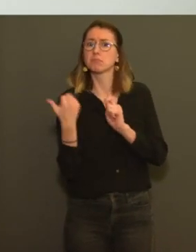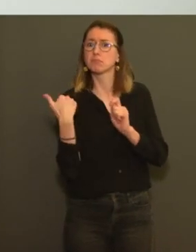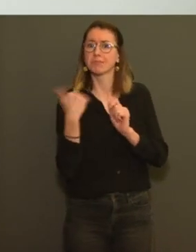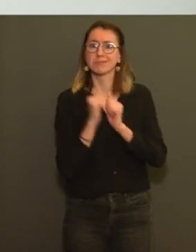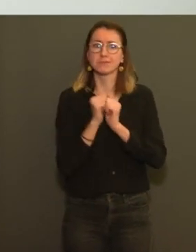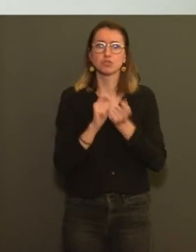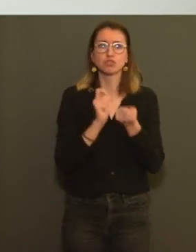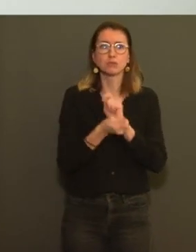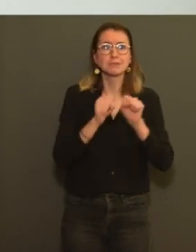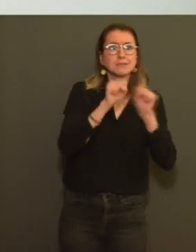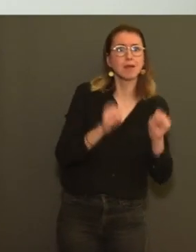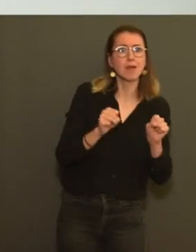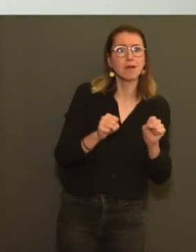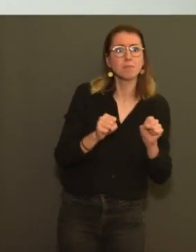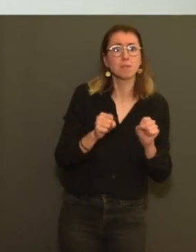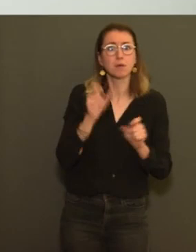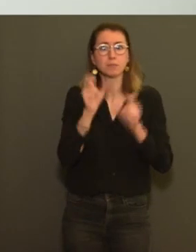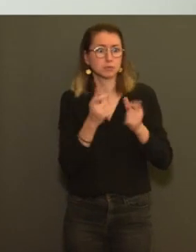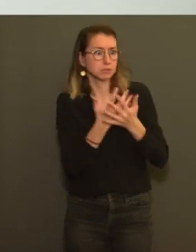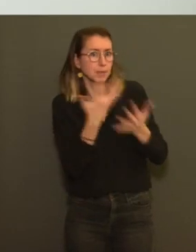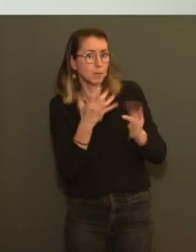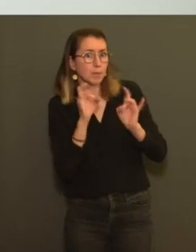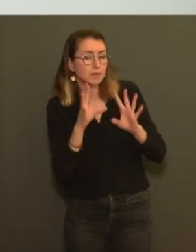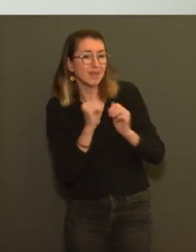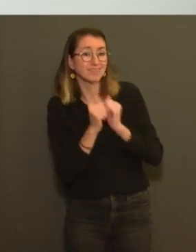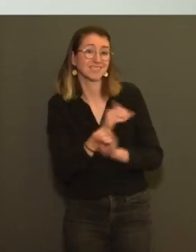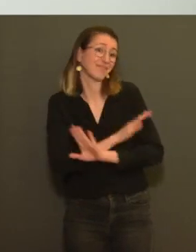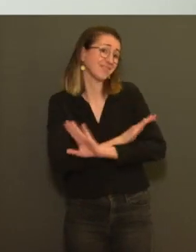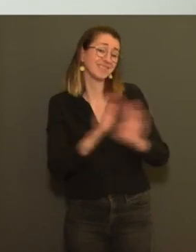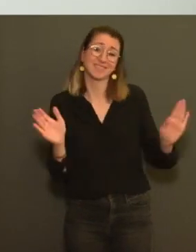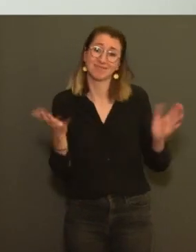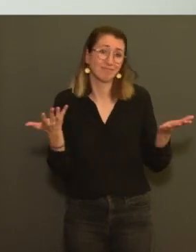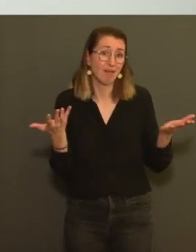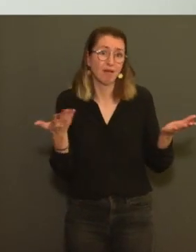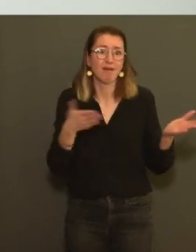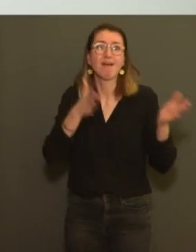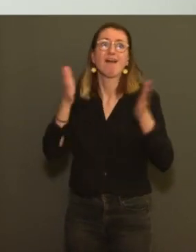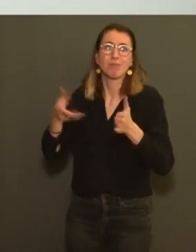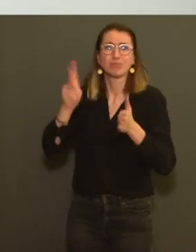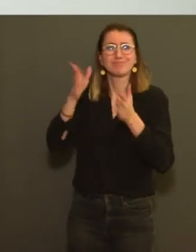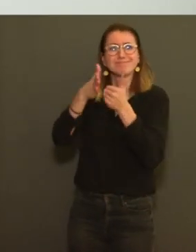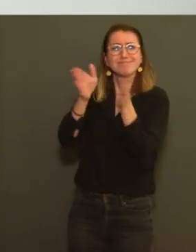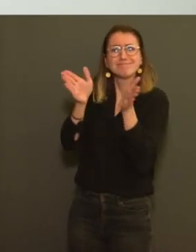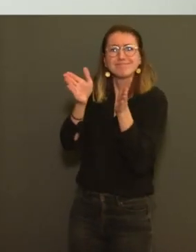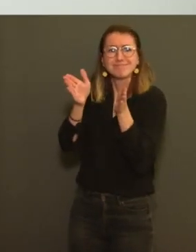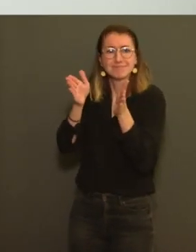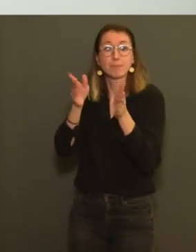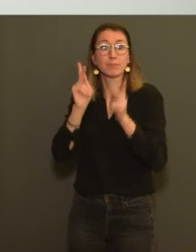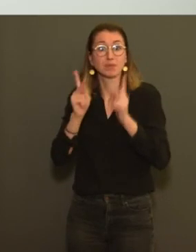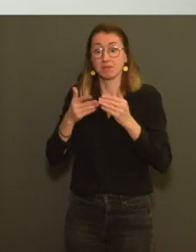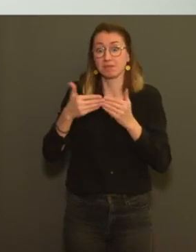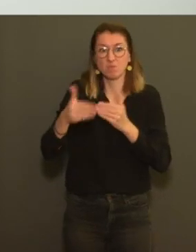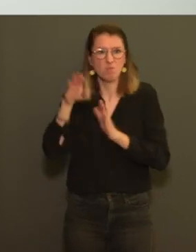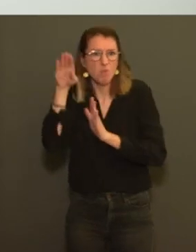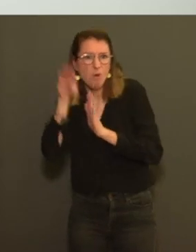gens asymptomatiques, on va moins diagnostiquer un certain nombre de cas. Et donc, on aura probablement